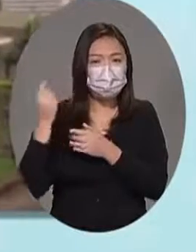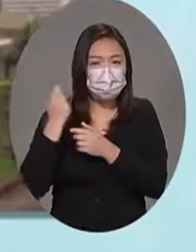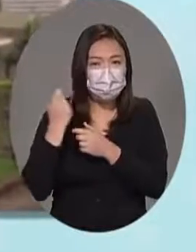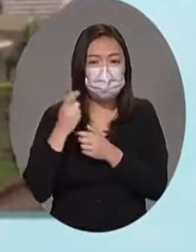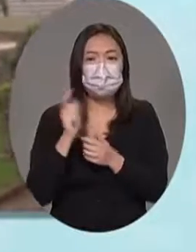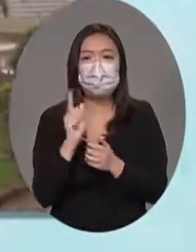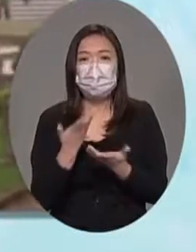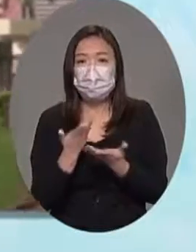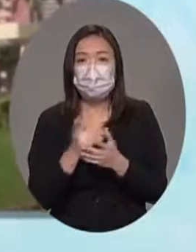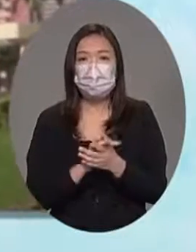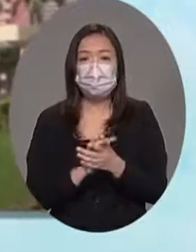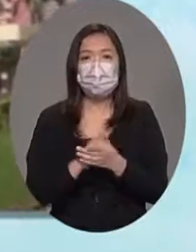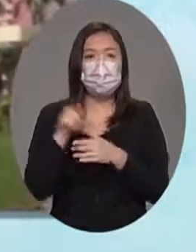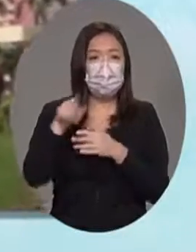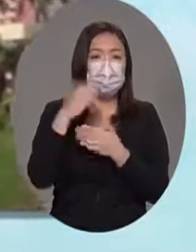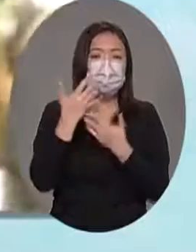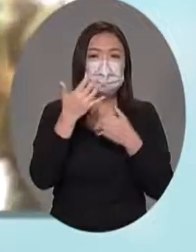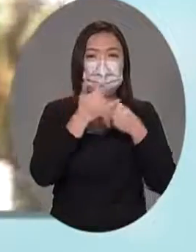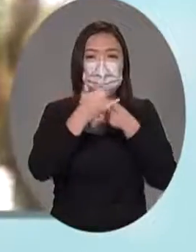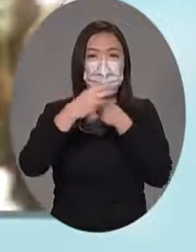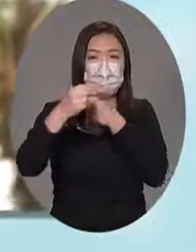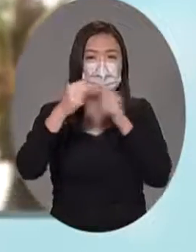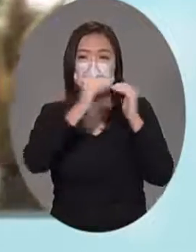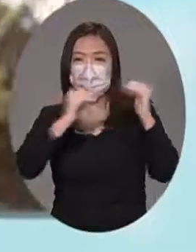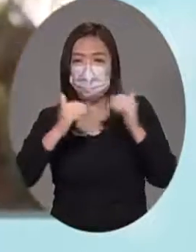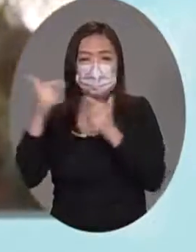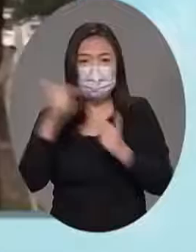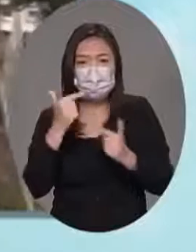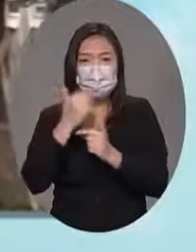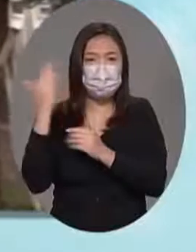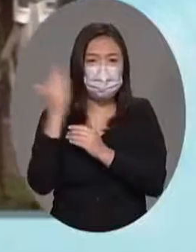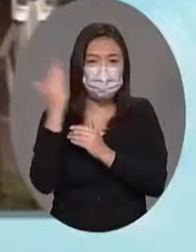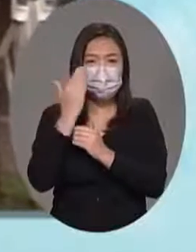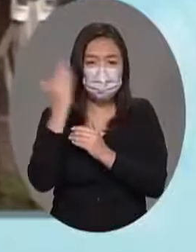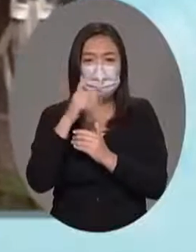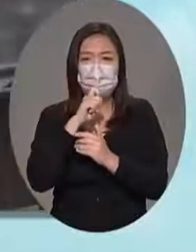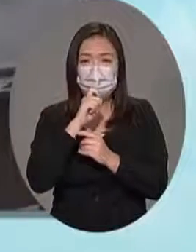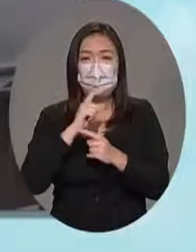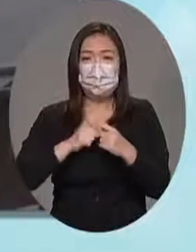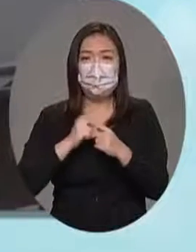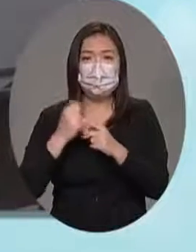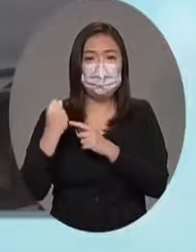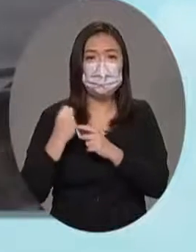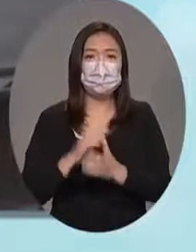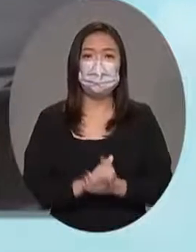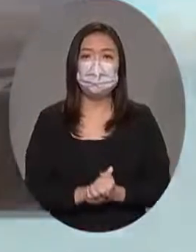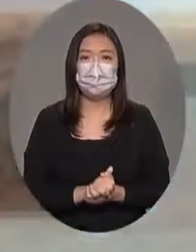度都起码有6、7级持续嘅风速咁样，咁所以都应该系算大嘅。